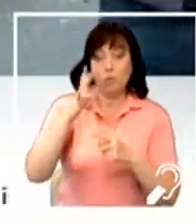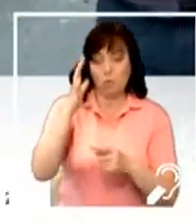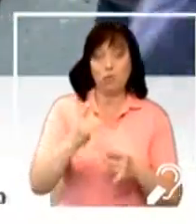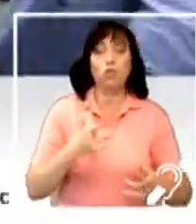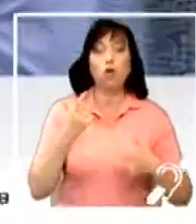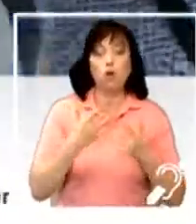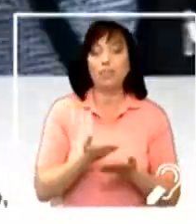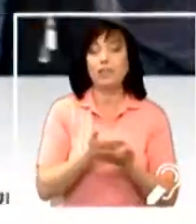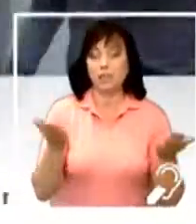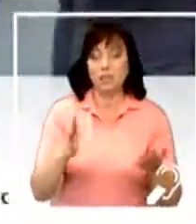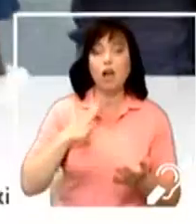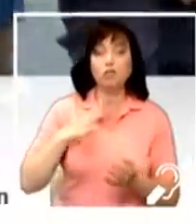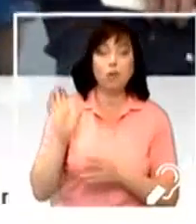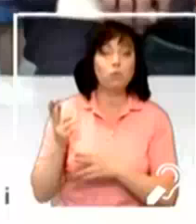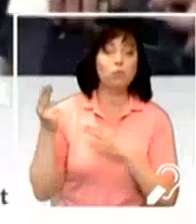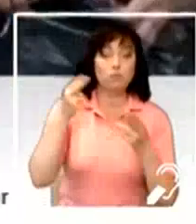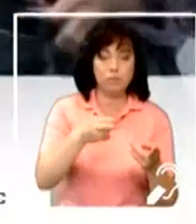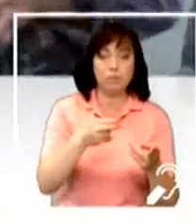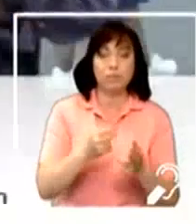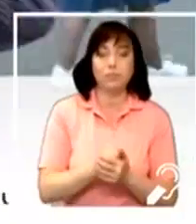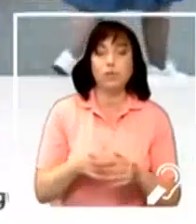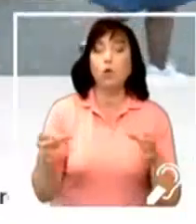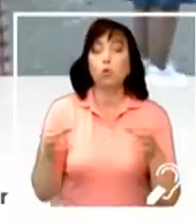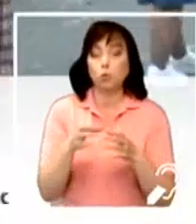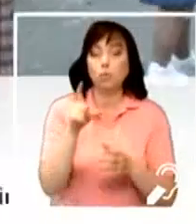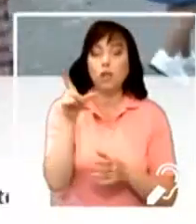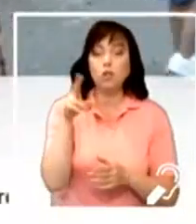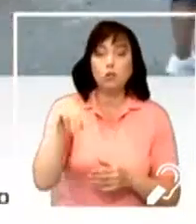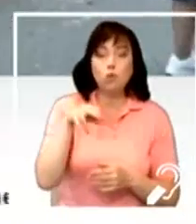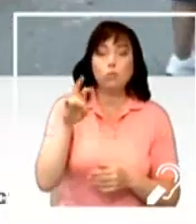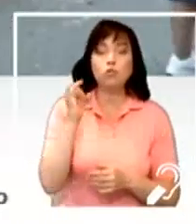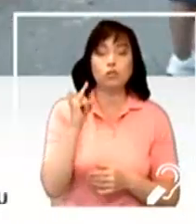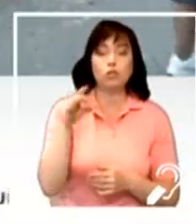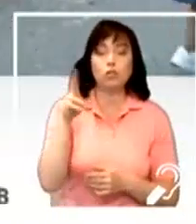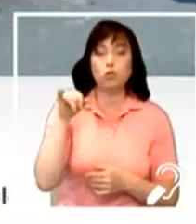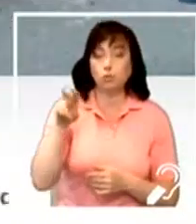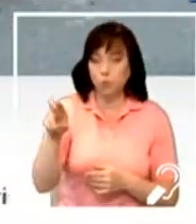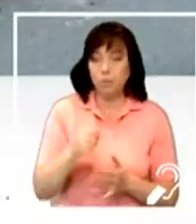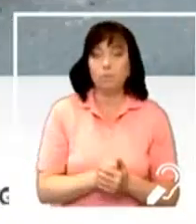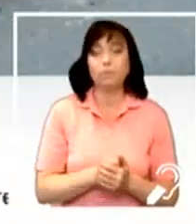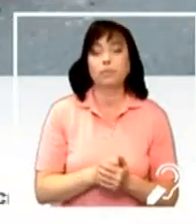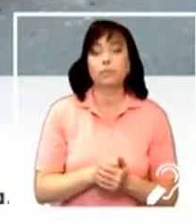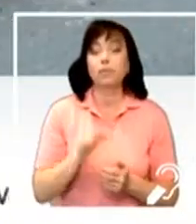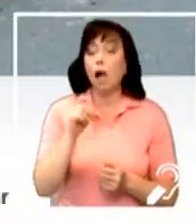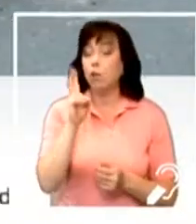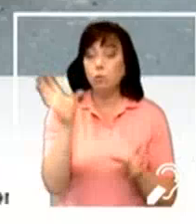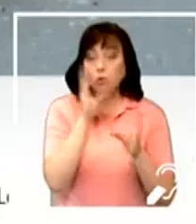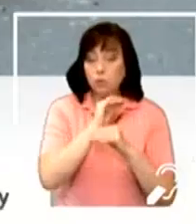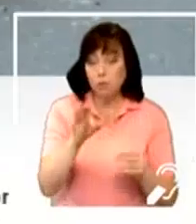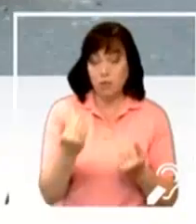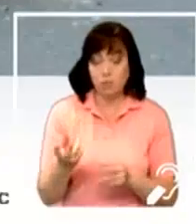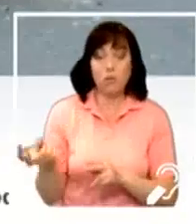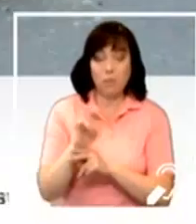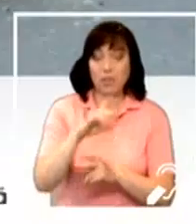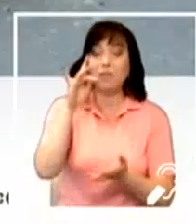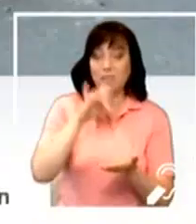zile mari. În scenă sunt așteptați formația Zdob și Zdub și frații Advakov. Iar cei care nu au reușit astăzi să